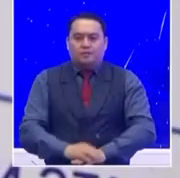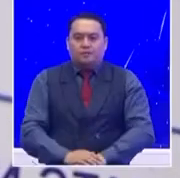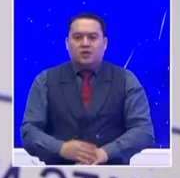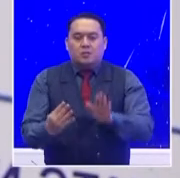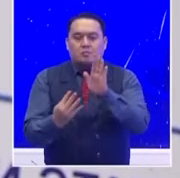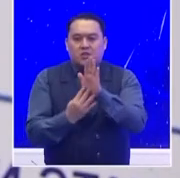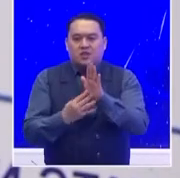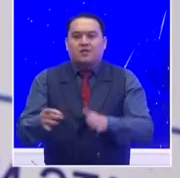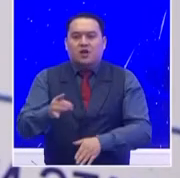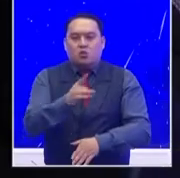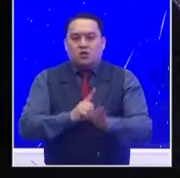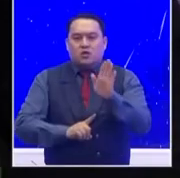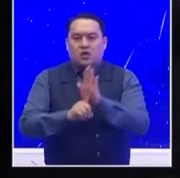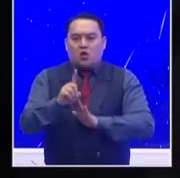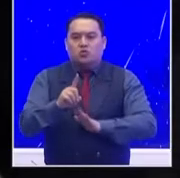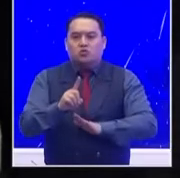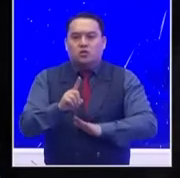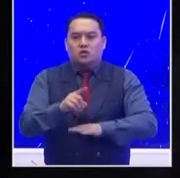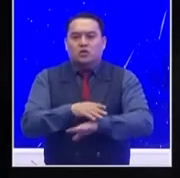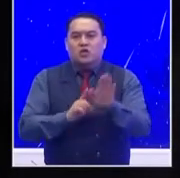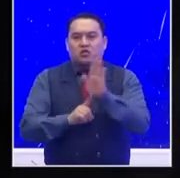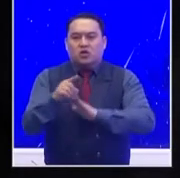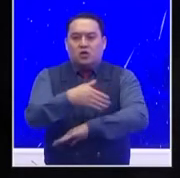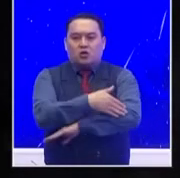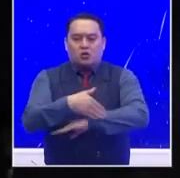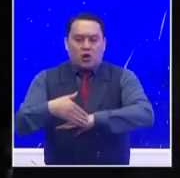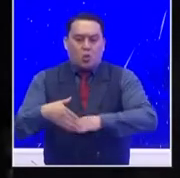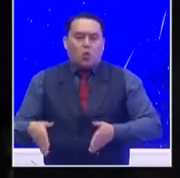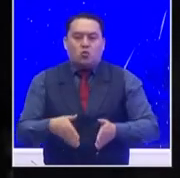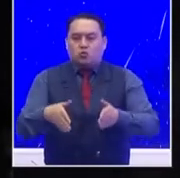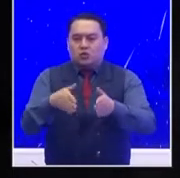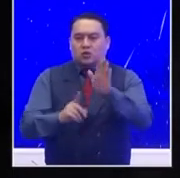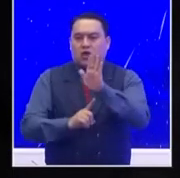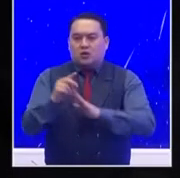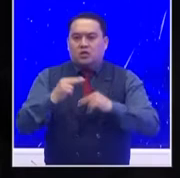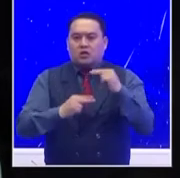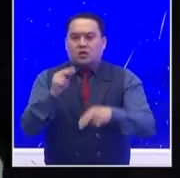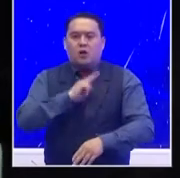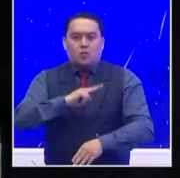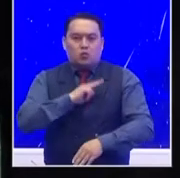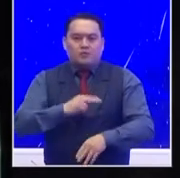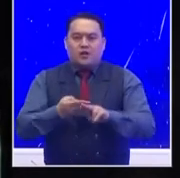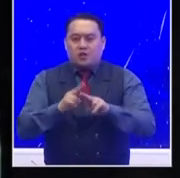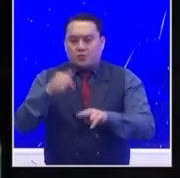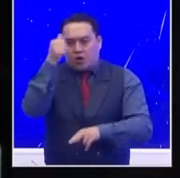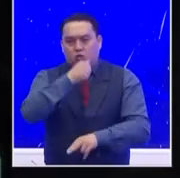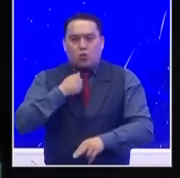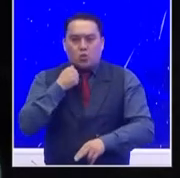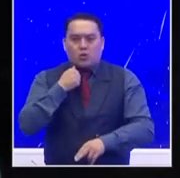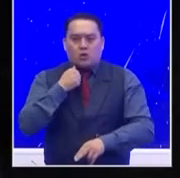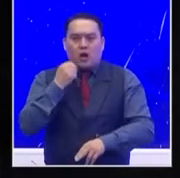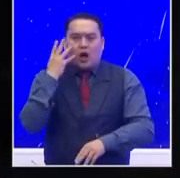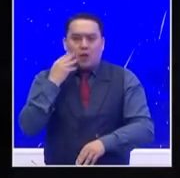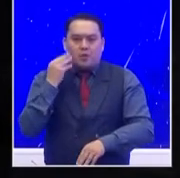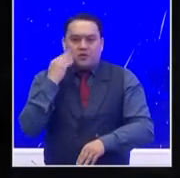району то что начинает за строительство дорог по то что красному и начинаем уже этот строительные работы в этом году ночью это вот